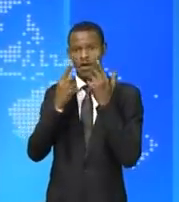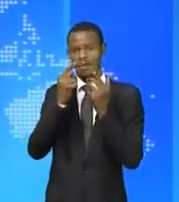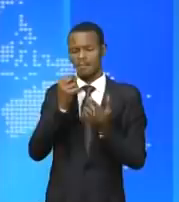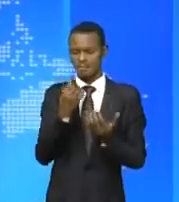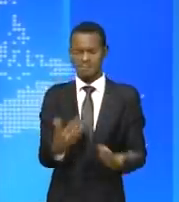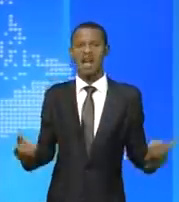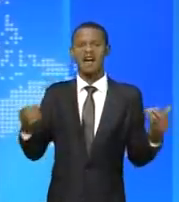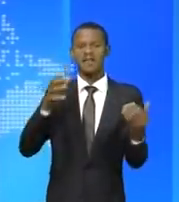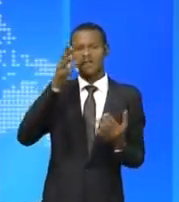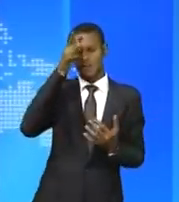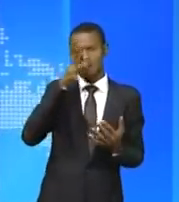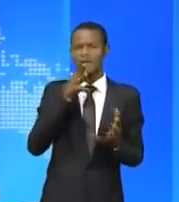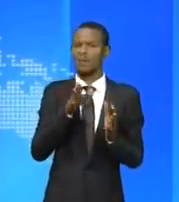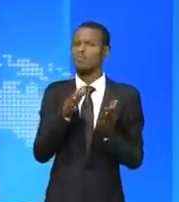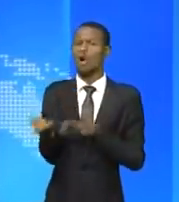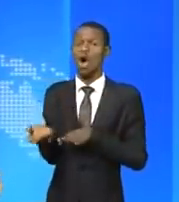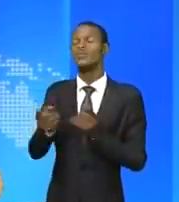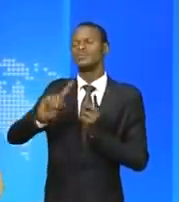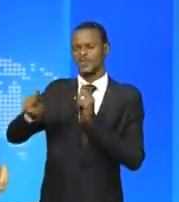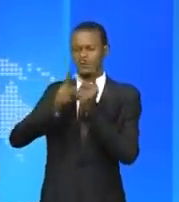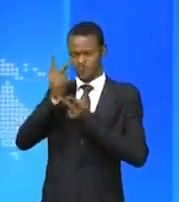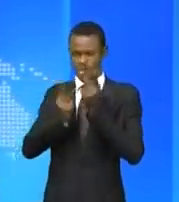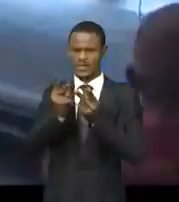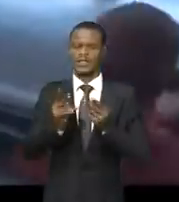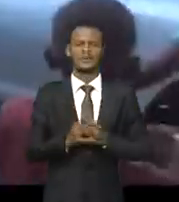l'aide. Lopez Kakouba nous en parle dans ce commentaire.